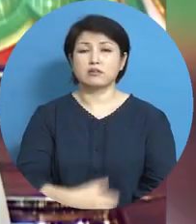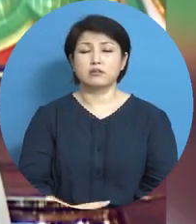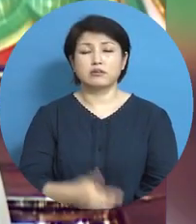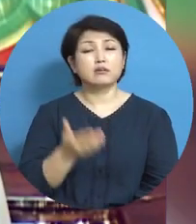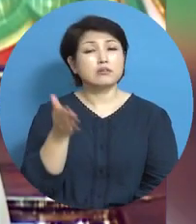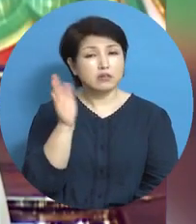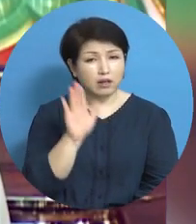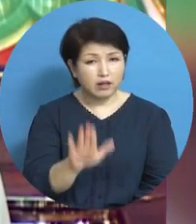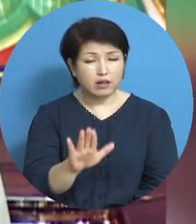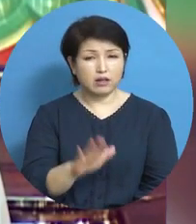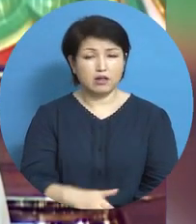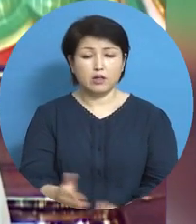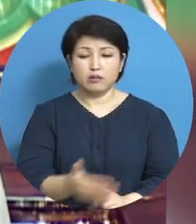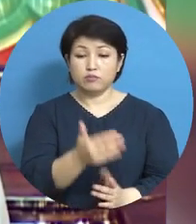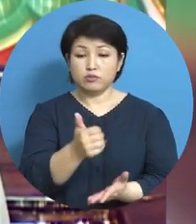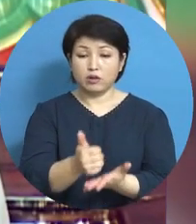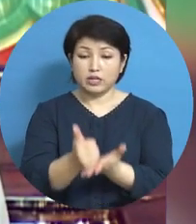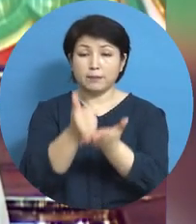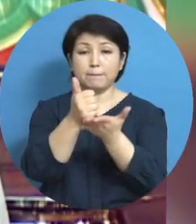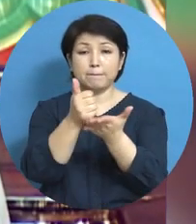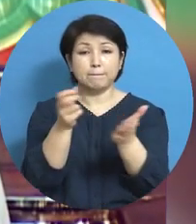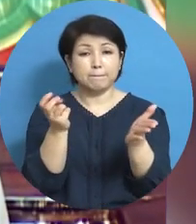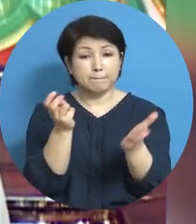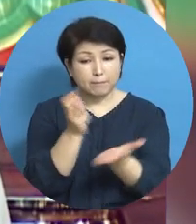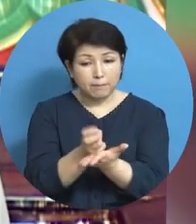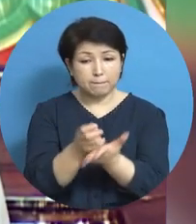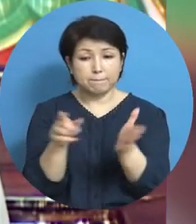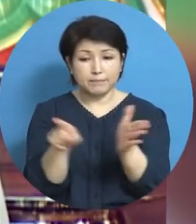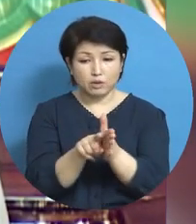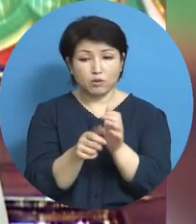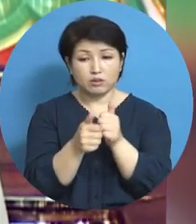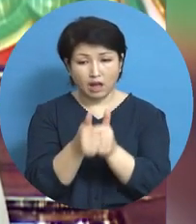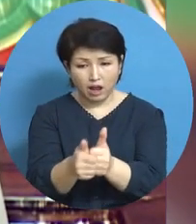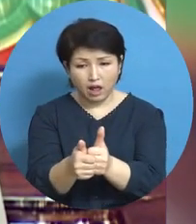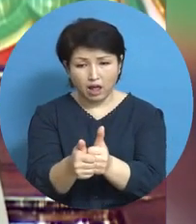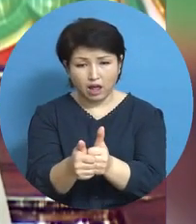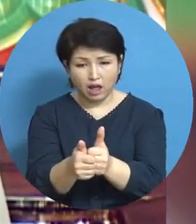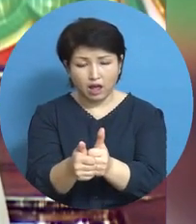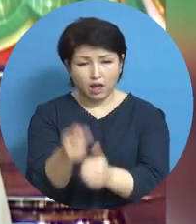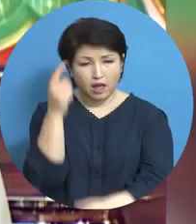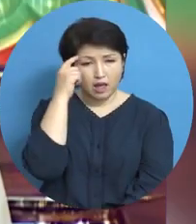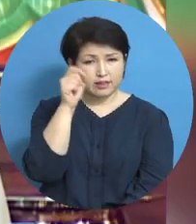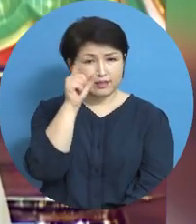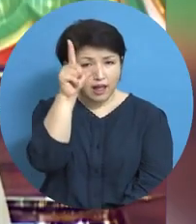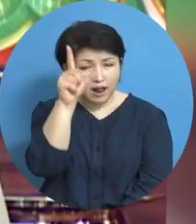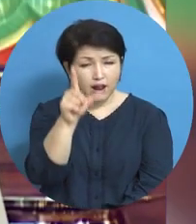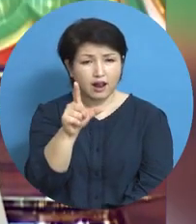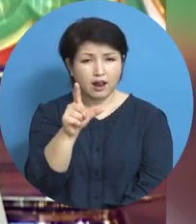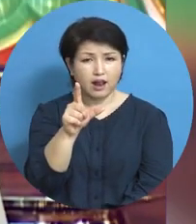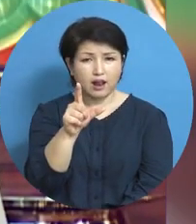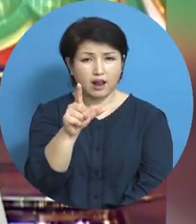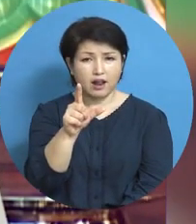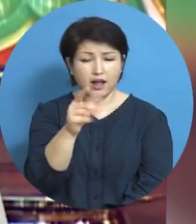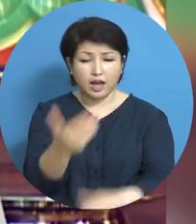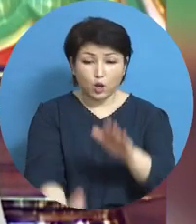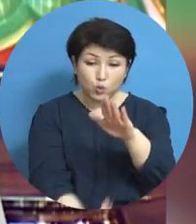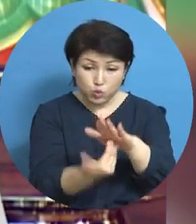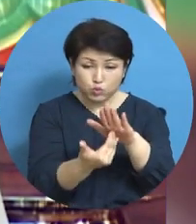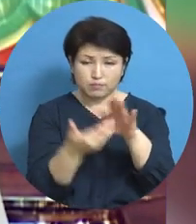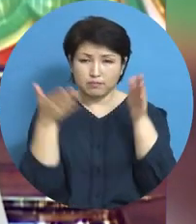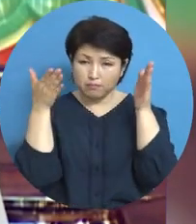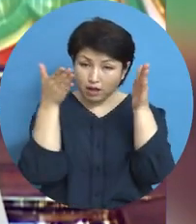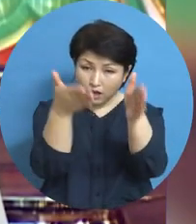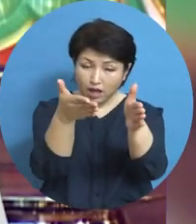그러나 부처님 법을 믿고 따라서 해탈과 열반을 향해서 나아간다 하는